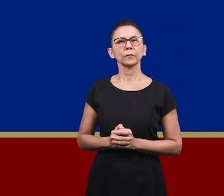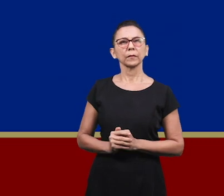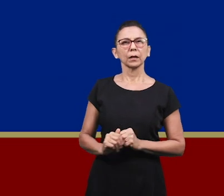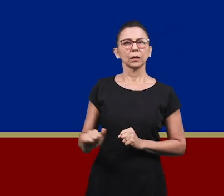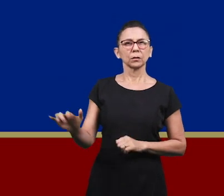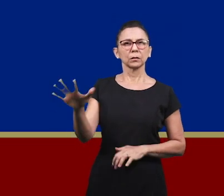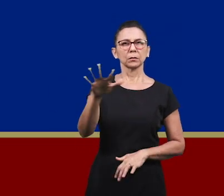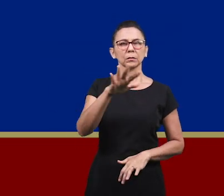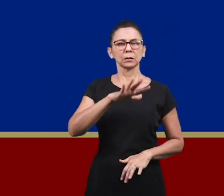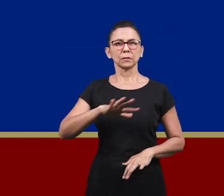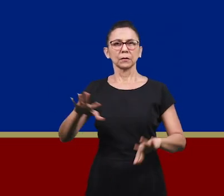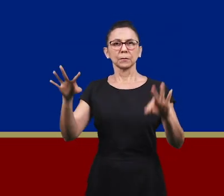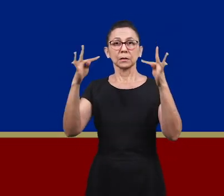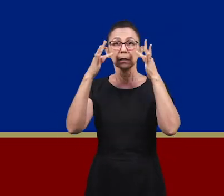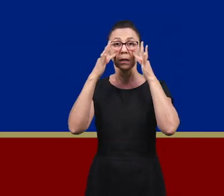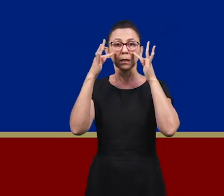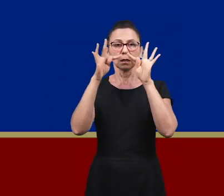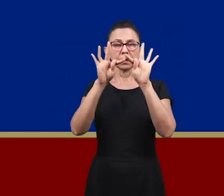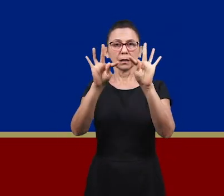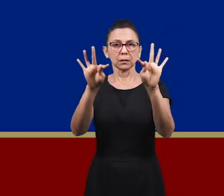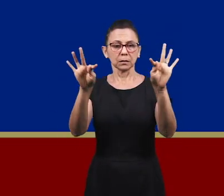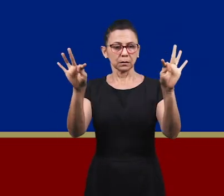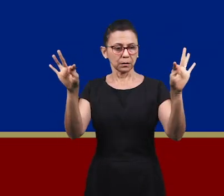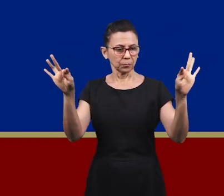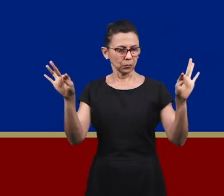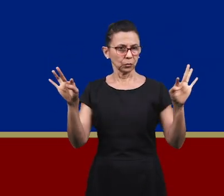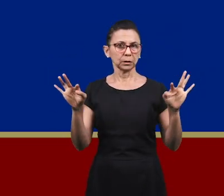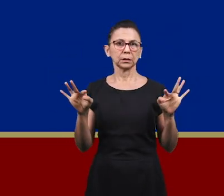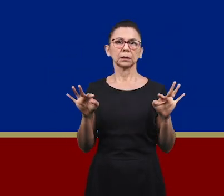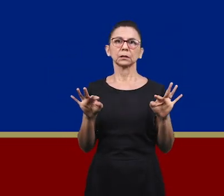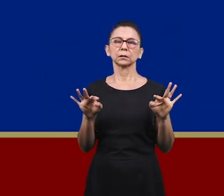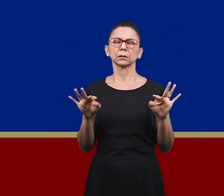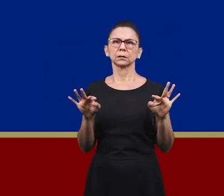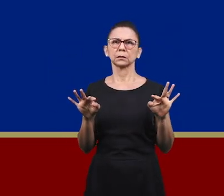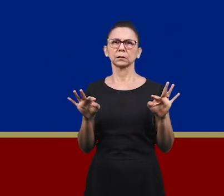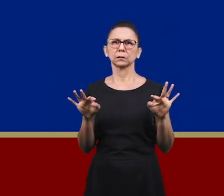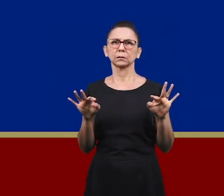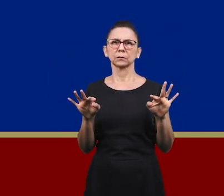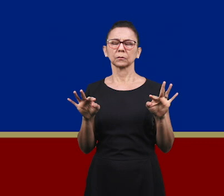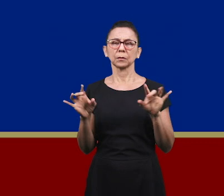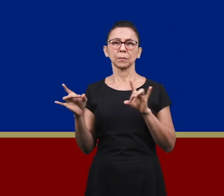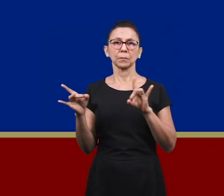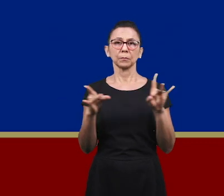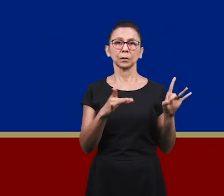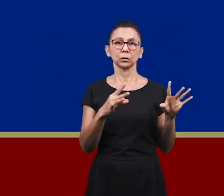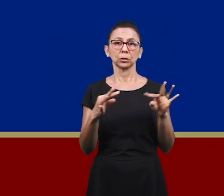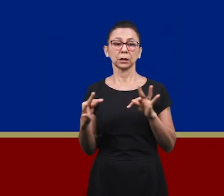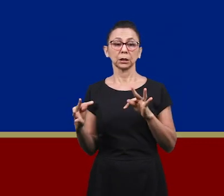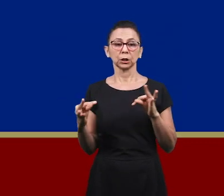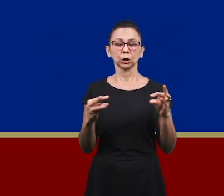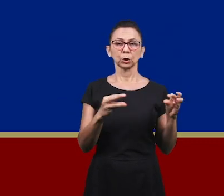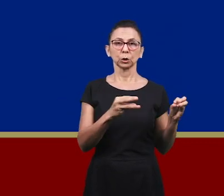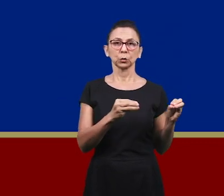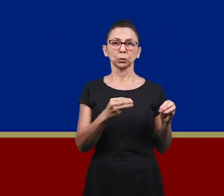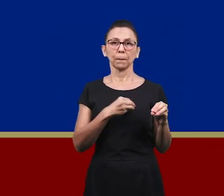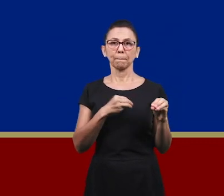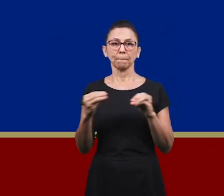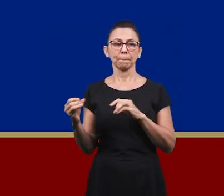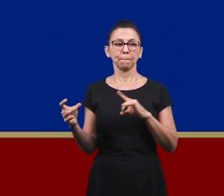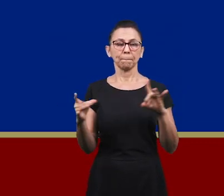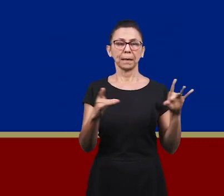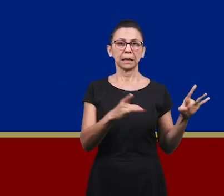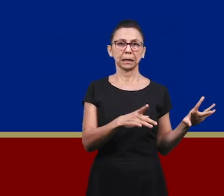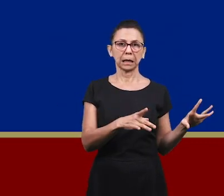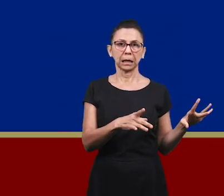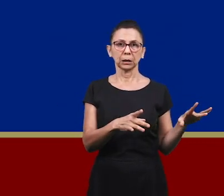d'un si grand nuage de témoins, laissons tout embarras